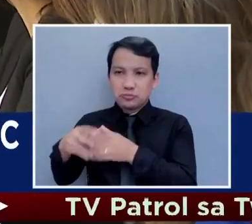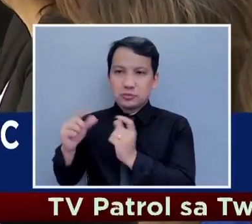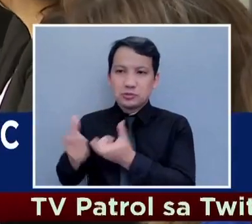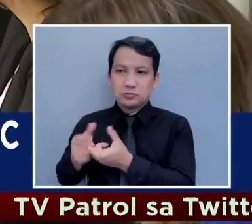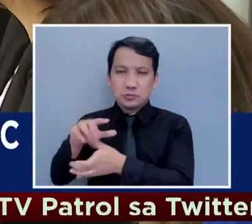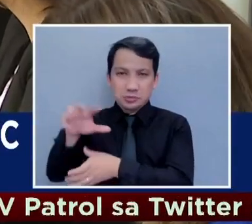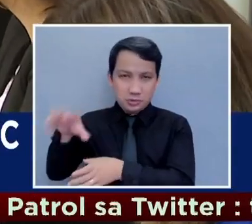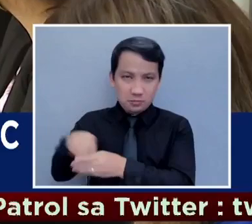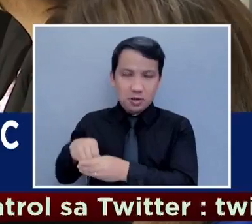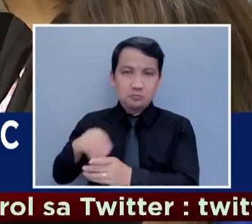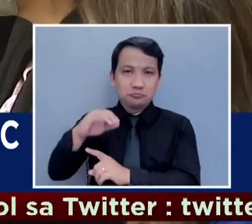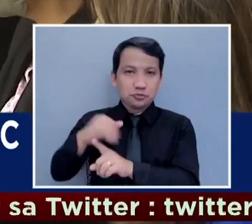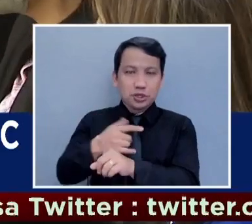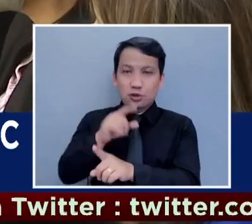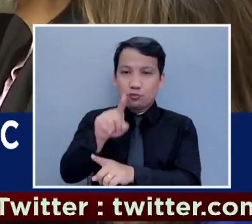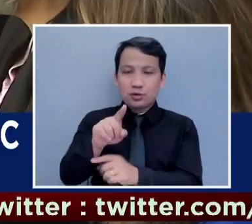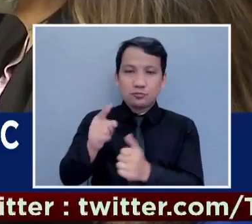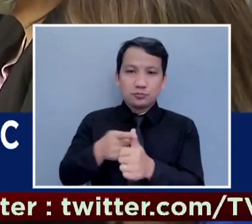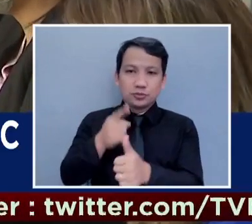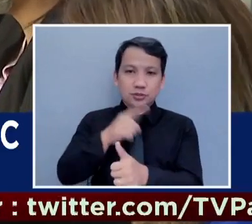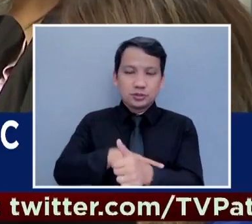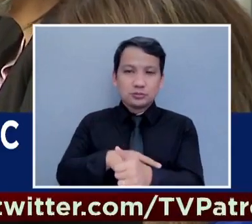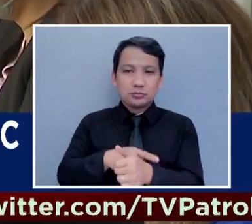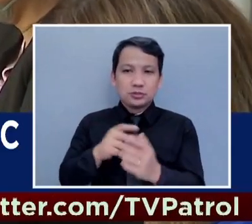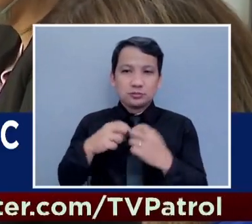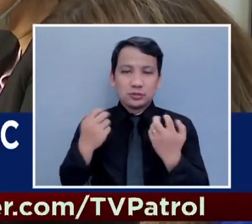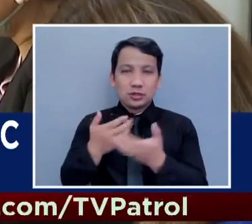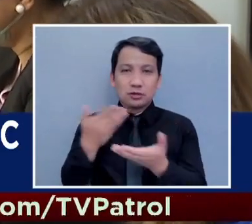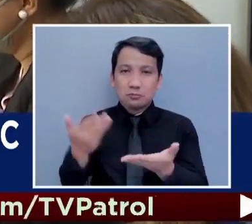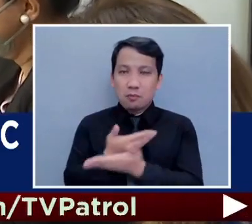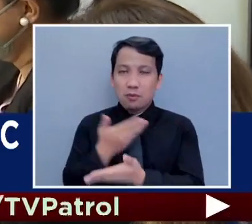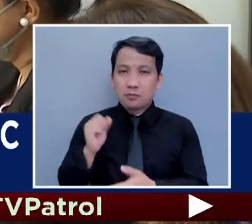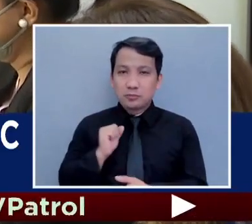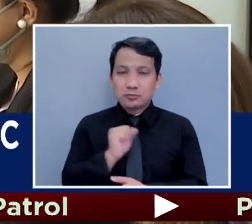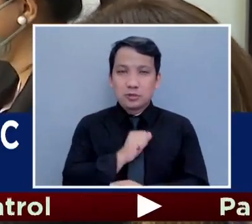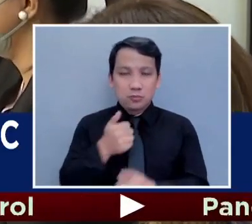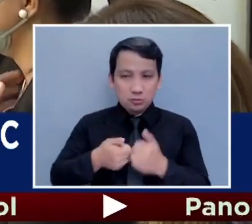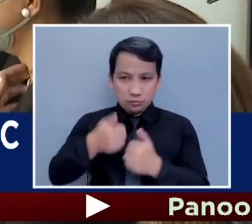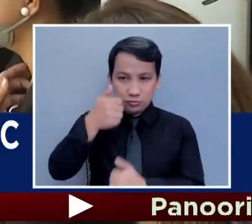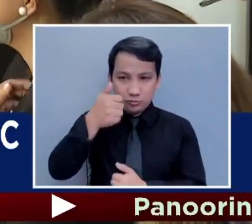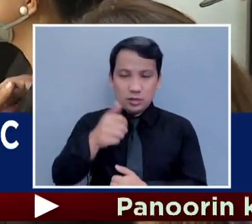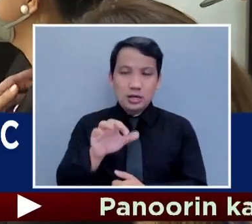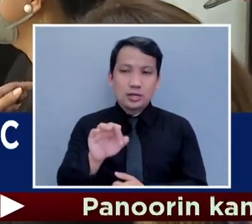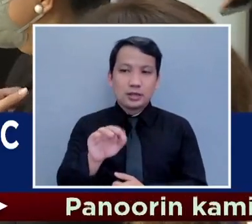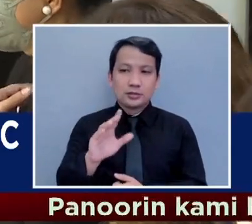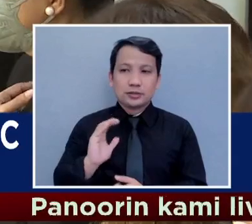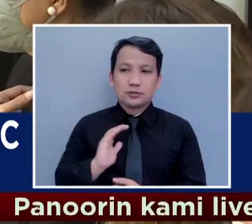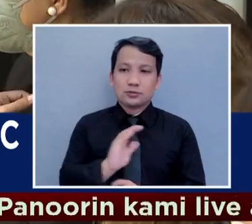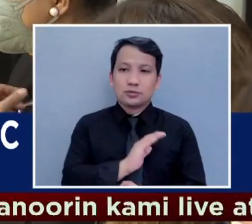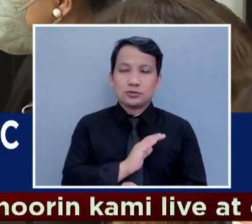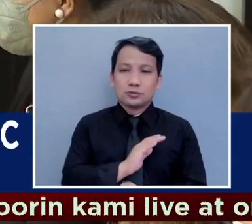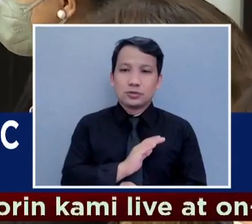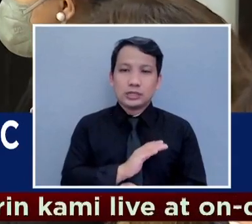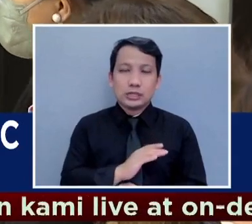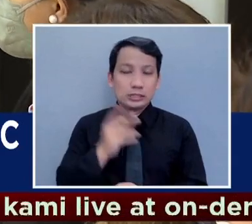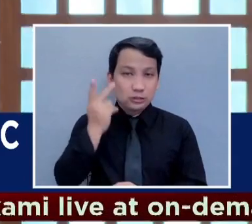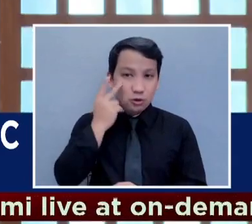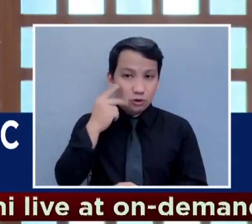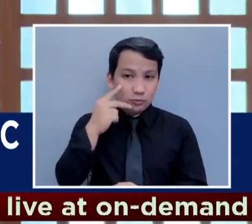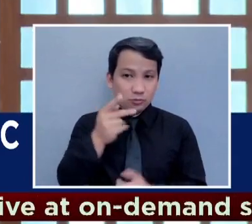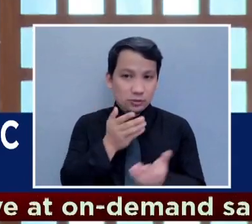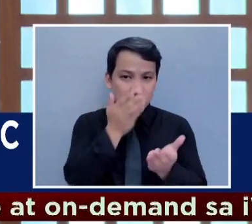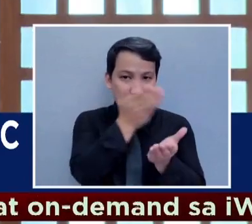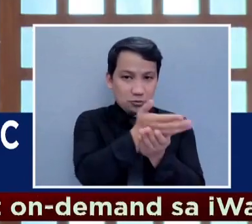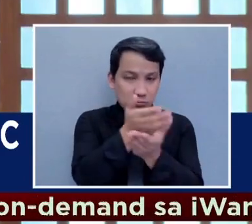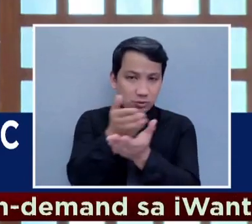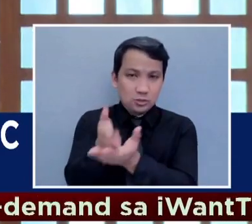July 1 o unang araw ng panunungkulan ng mga bagong senador sa ilalim ng 19th Congress, lalapitan na ni Senador Coco Pimentel ang